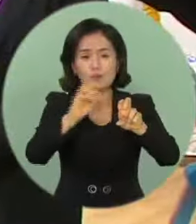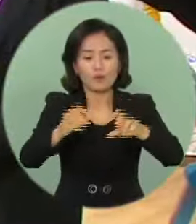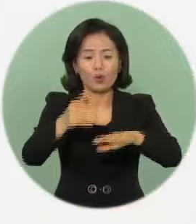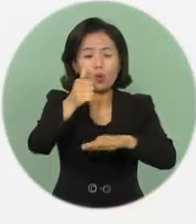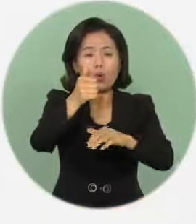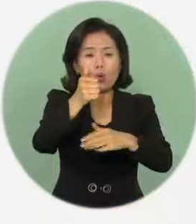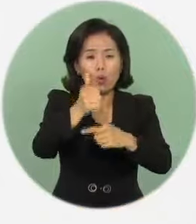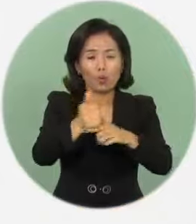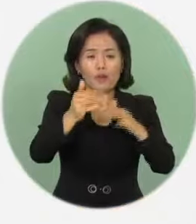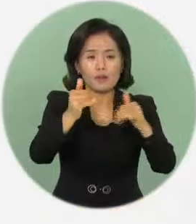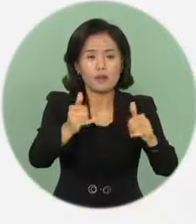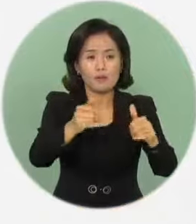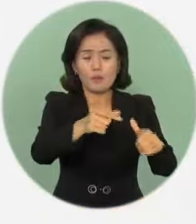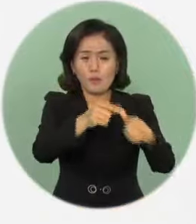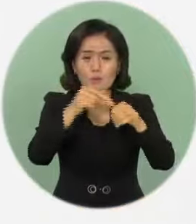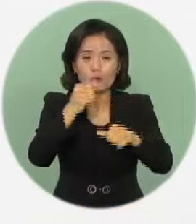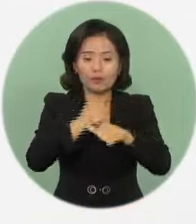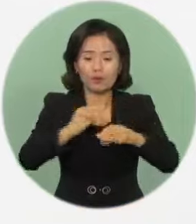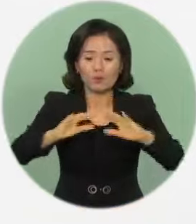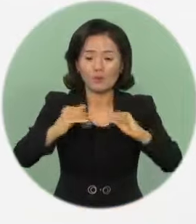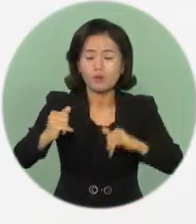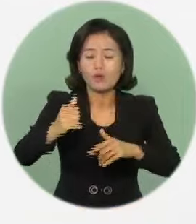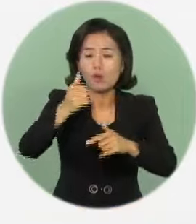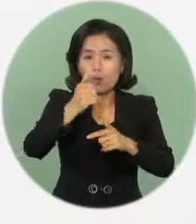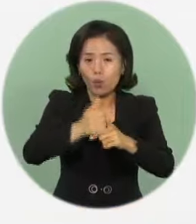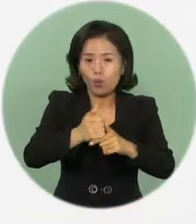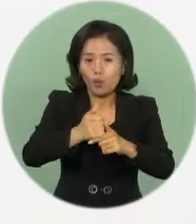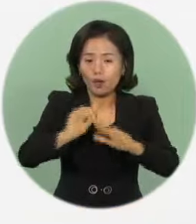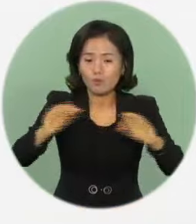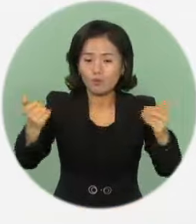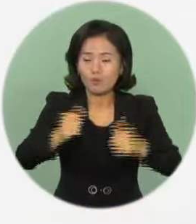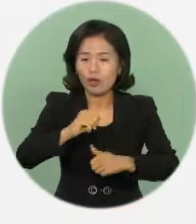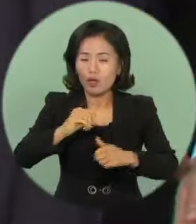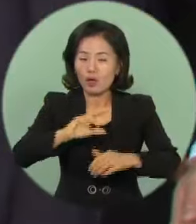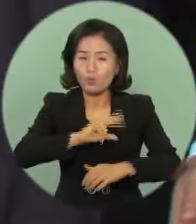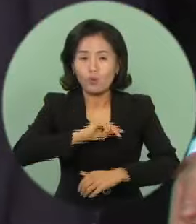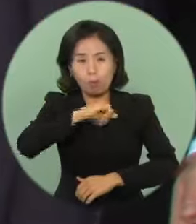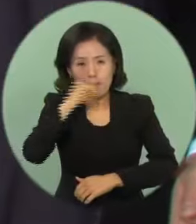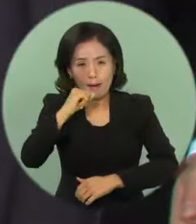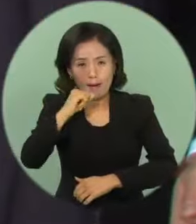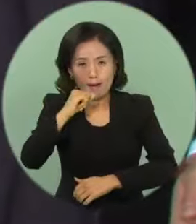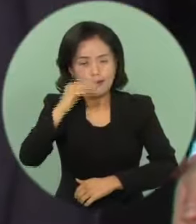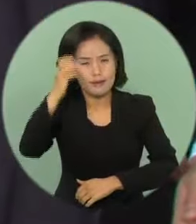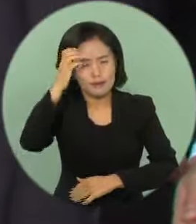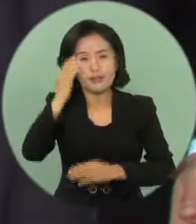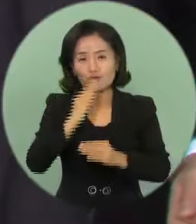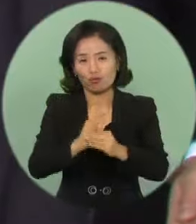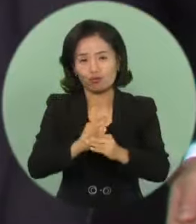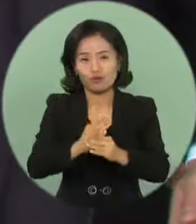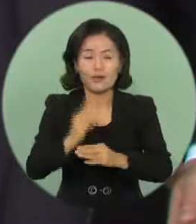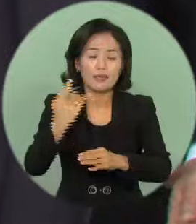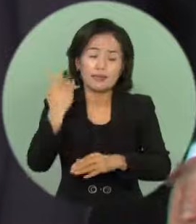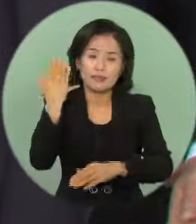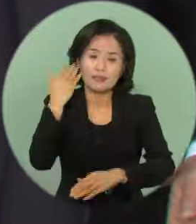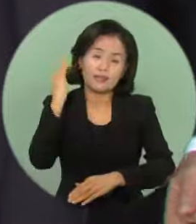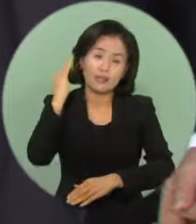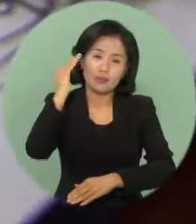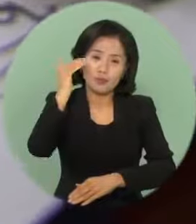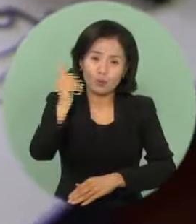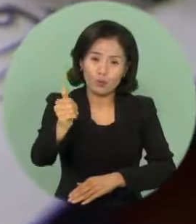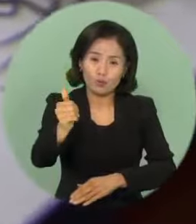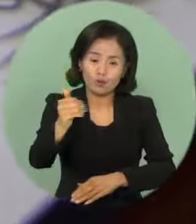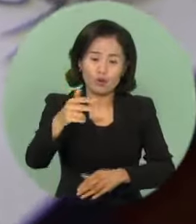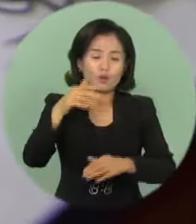배치하겠다는 규도 국민의 임 남 국회의원 탄생 전망을 키우고 있습니다 지난 대통 선거에서 민심을